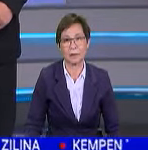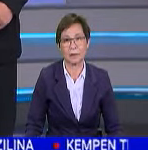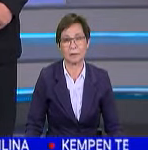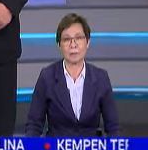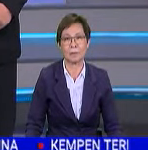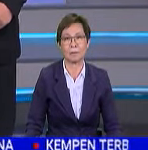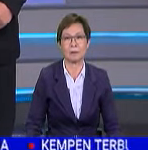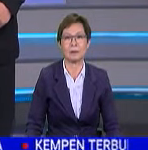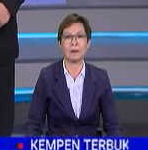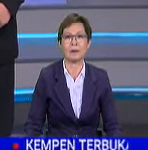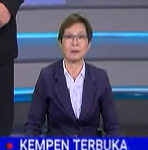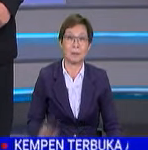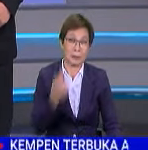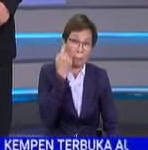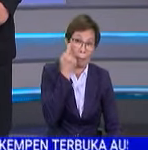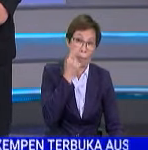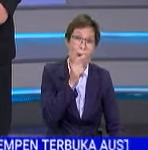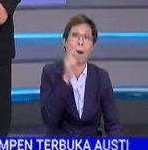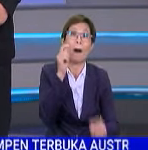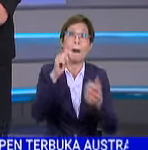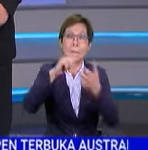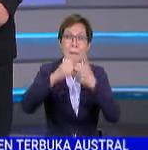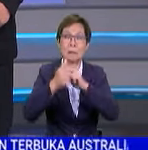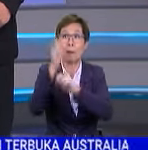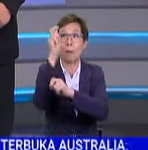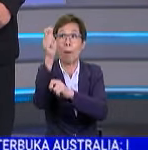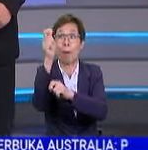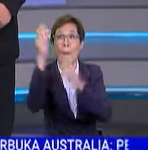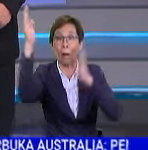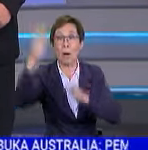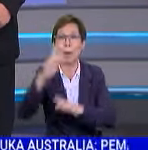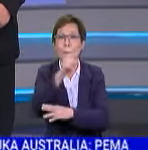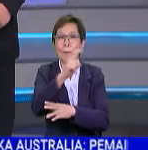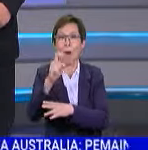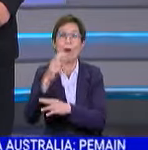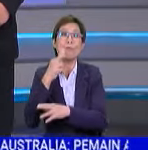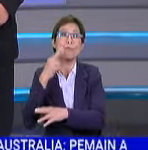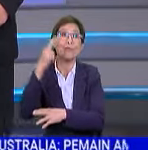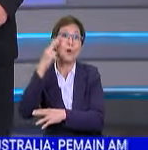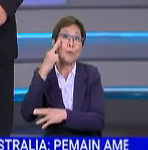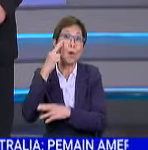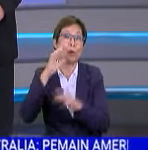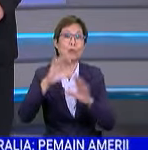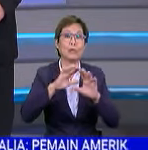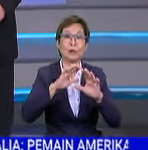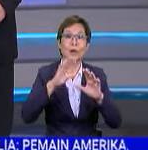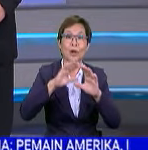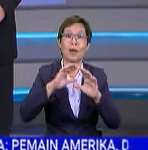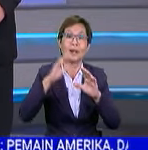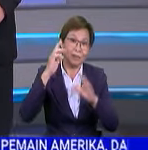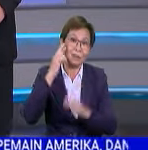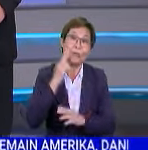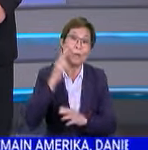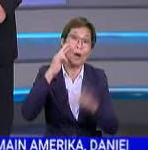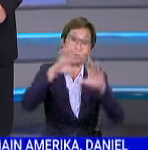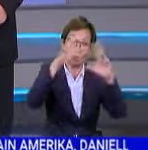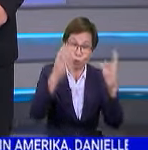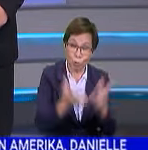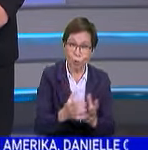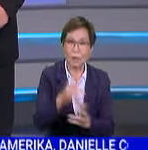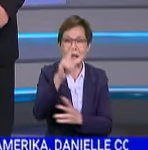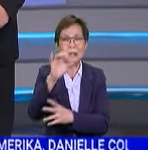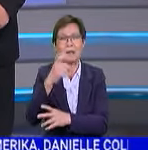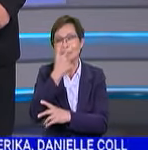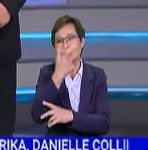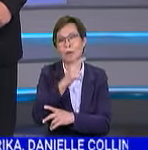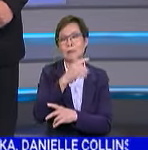Ini pula perkembangan isu badminton negara ketika ini. Bekas juara remaja dunia Go Jing Wei mengikut jejak Li Zijia untuk